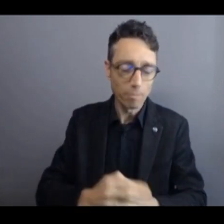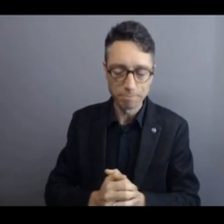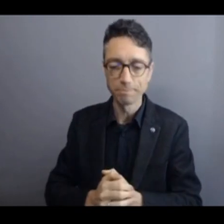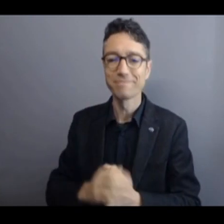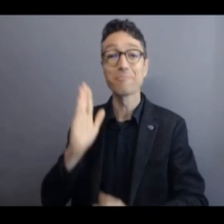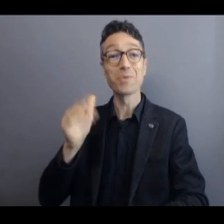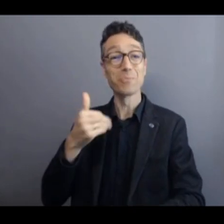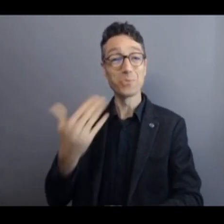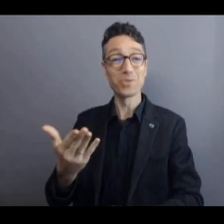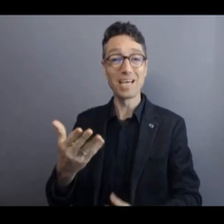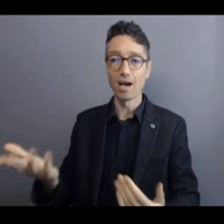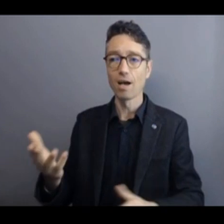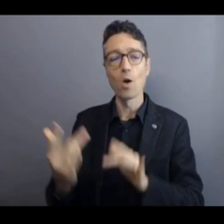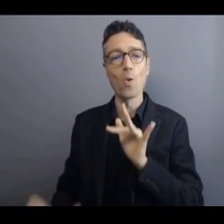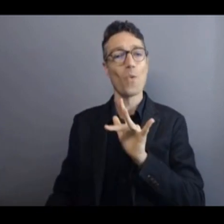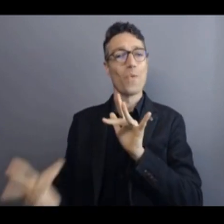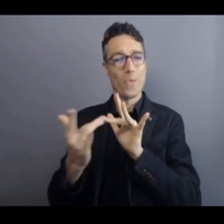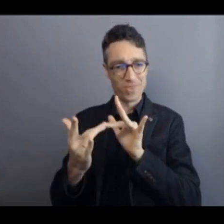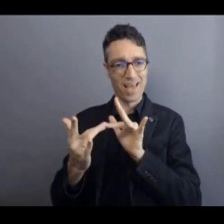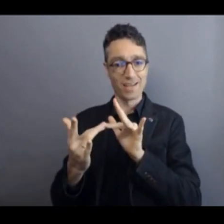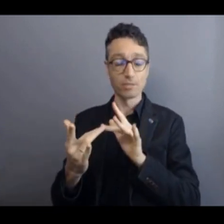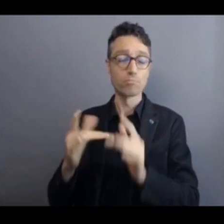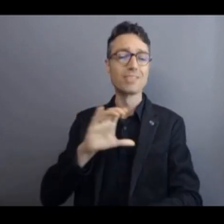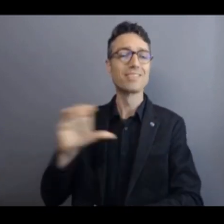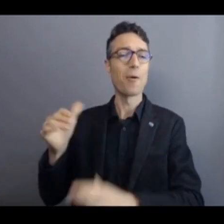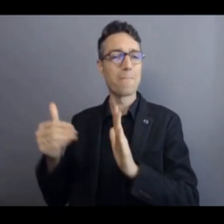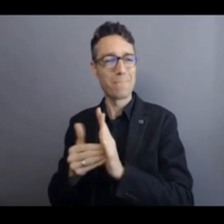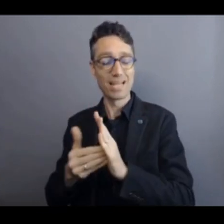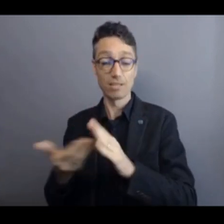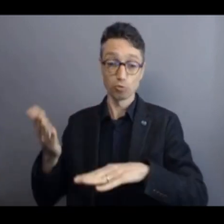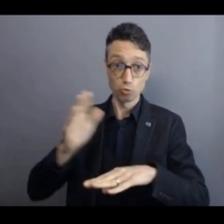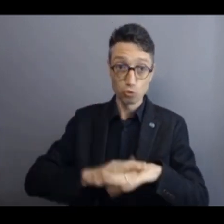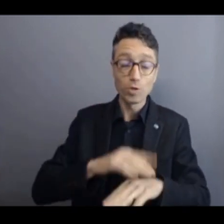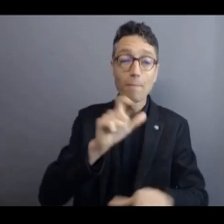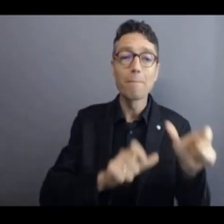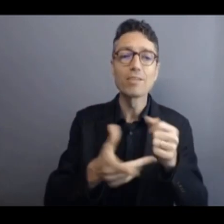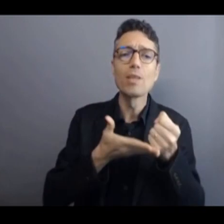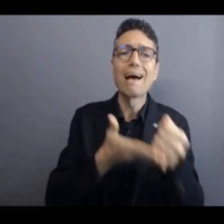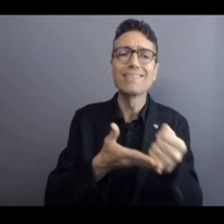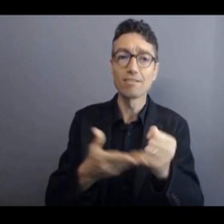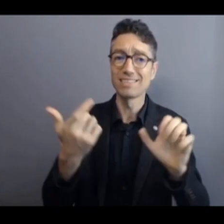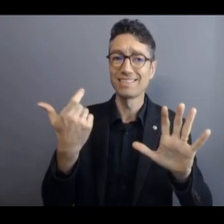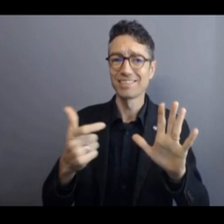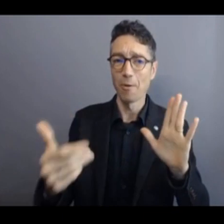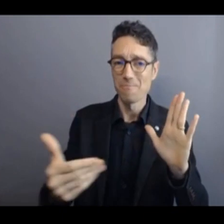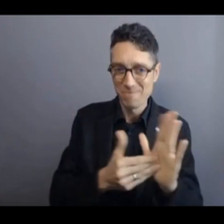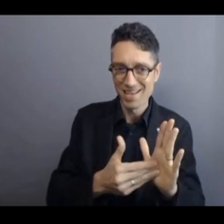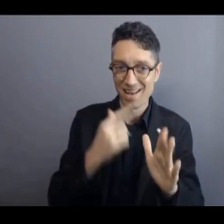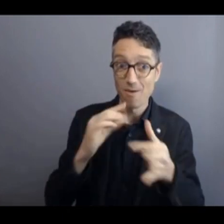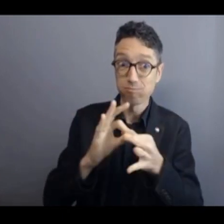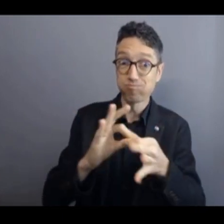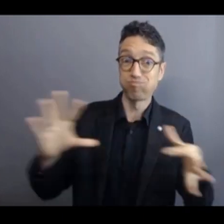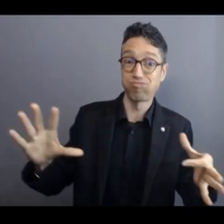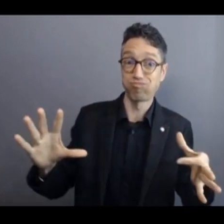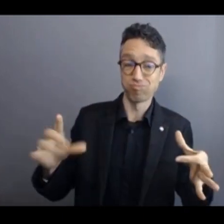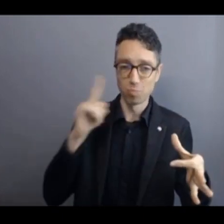000 passagers en situation de handicap qui ont bénéficié d'une assistance sur l'année passée. Donc